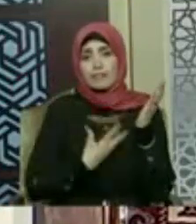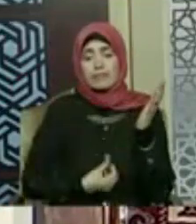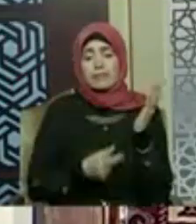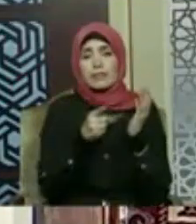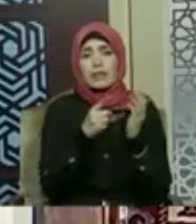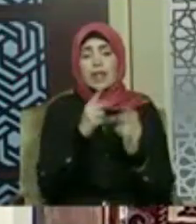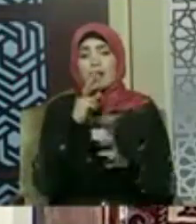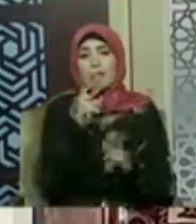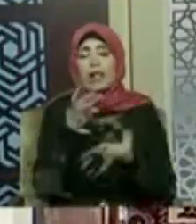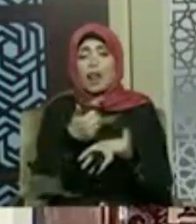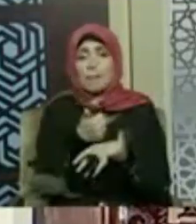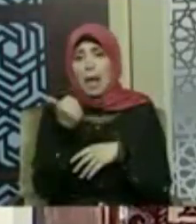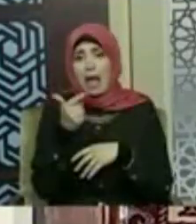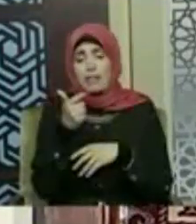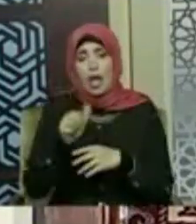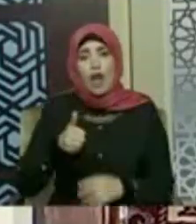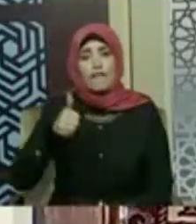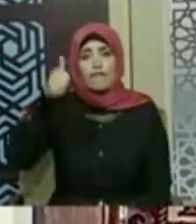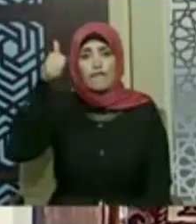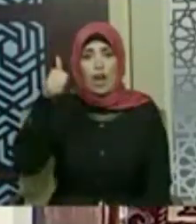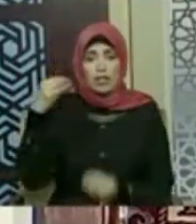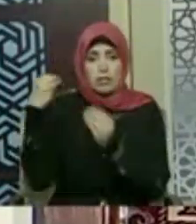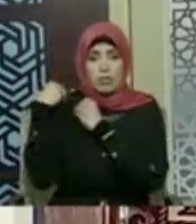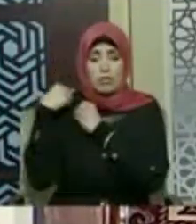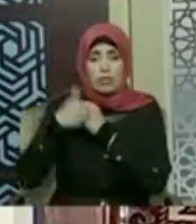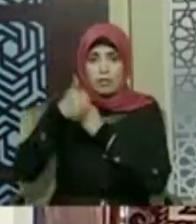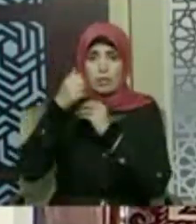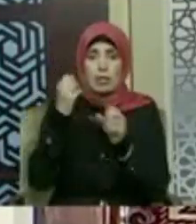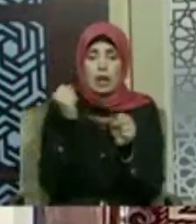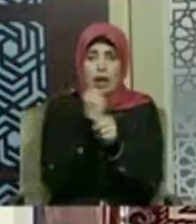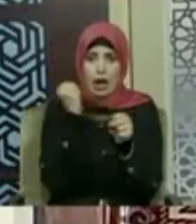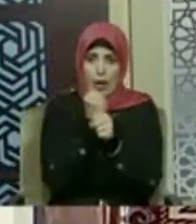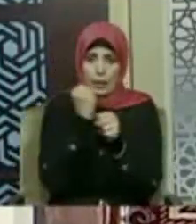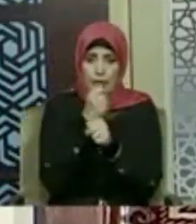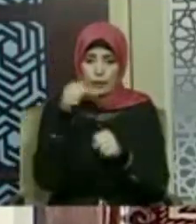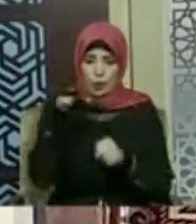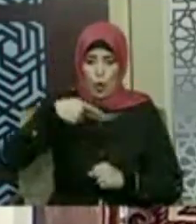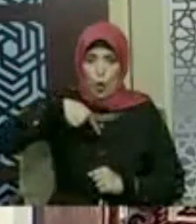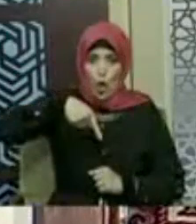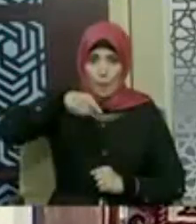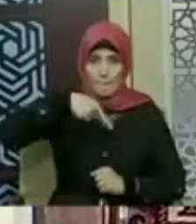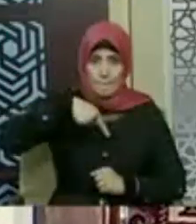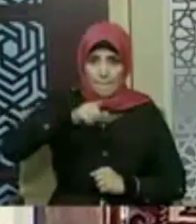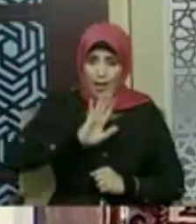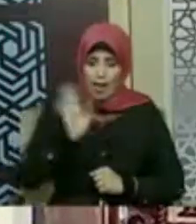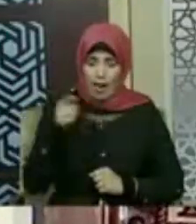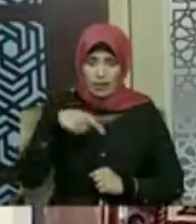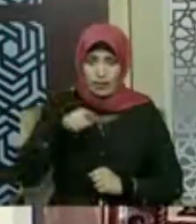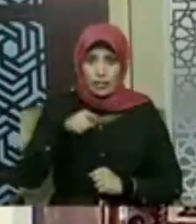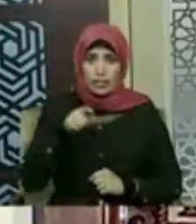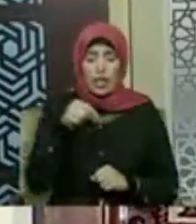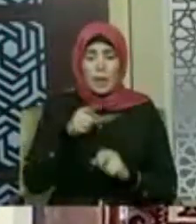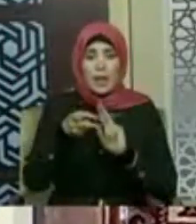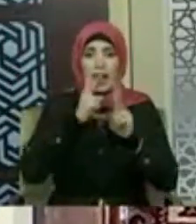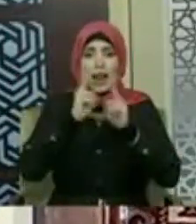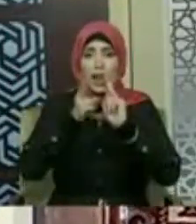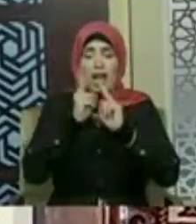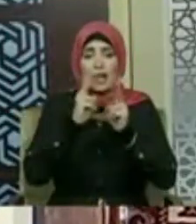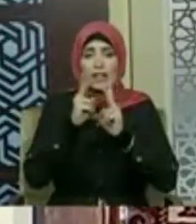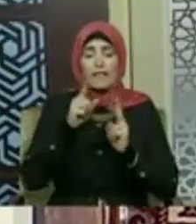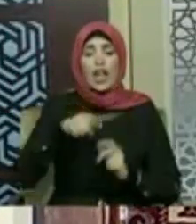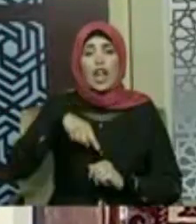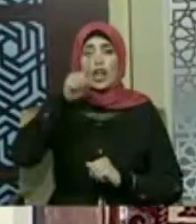العمل. ونحن على مقربة من الاحتفال بيوم